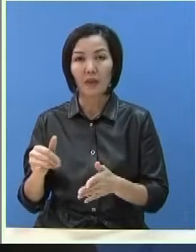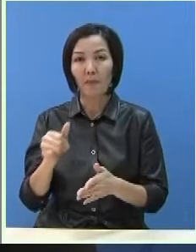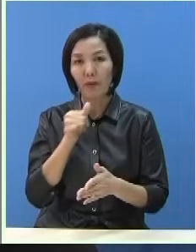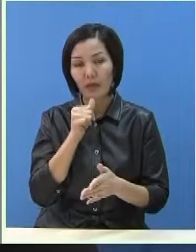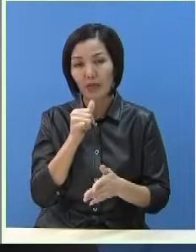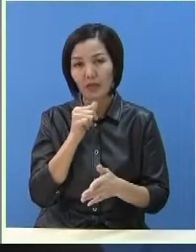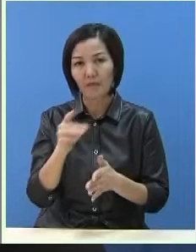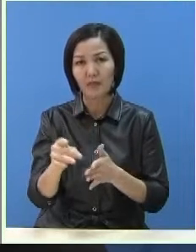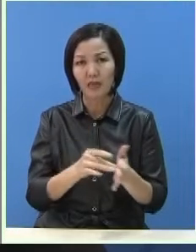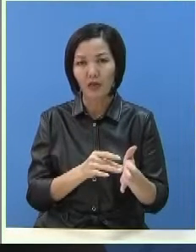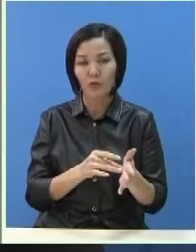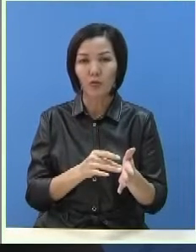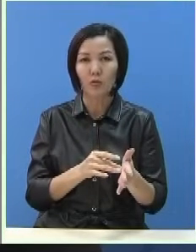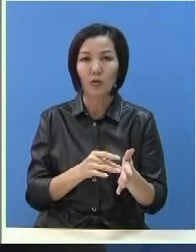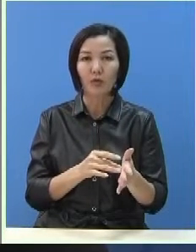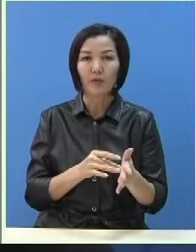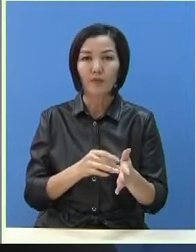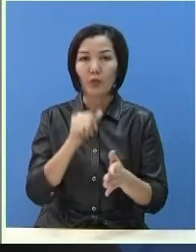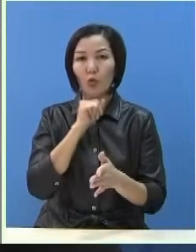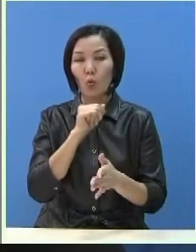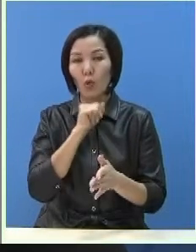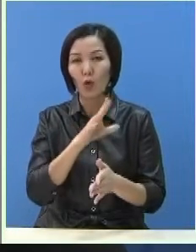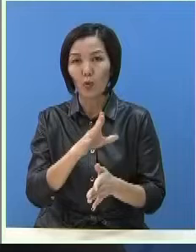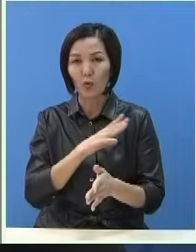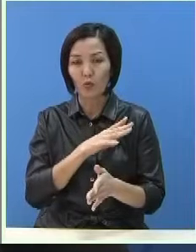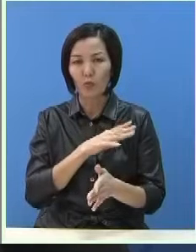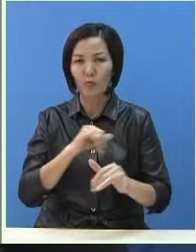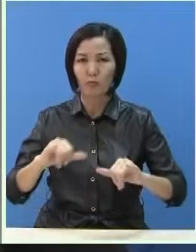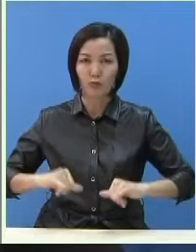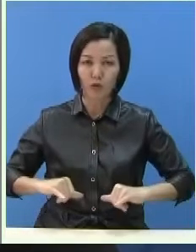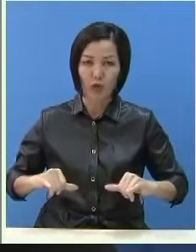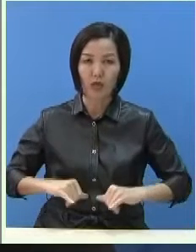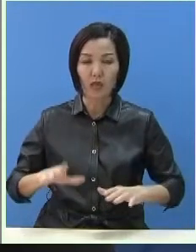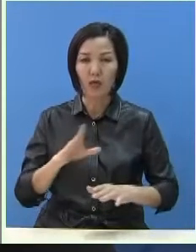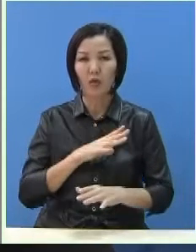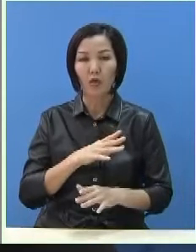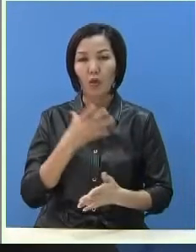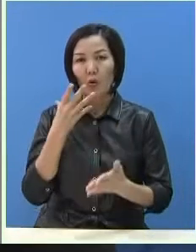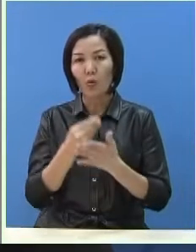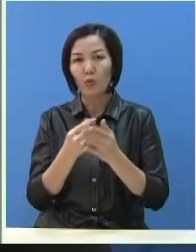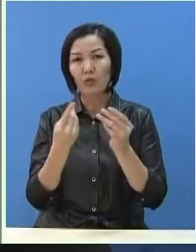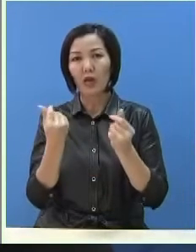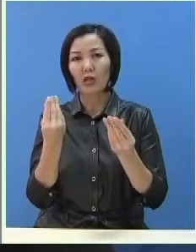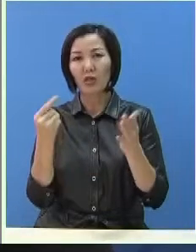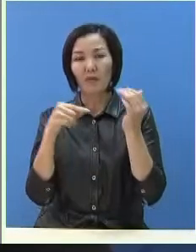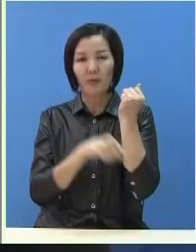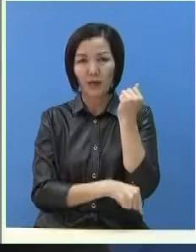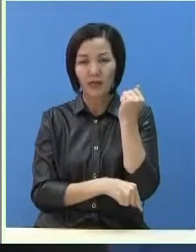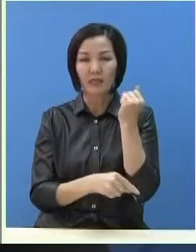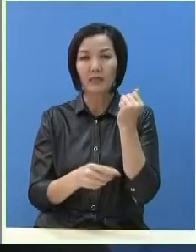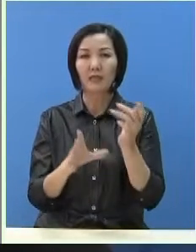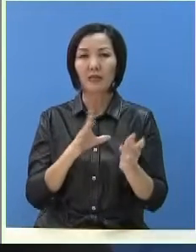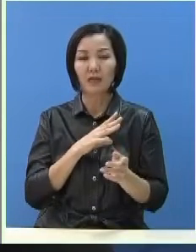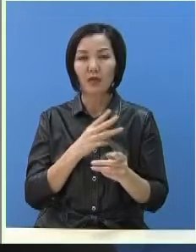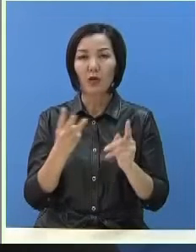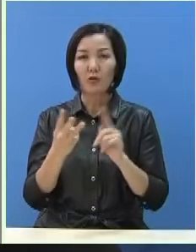арада жаңағы тонау, пайда тауып қалмақ. Тонау, өзінің бас пайдасына жұмыс істегісі келген адамдар. Үшіншісі, сол